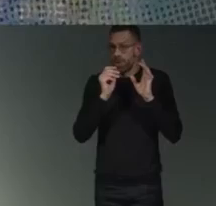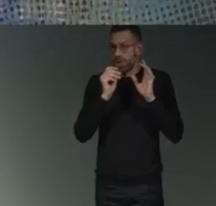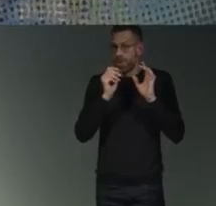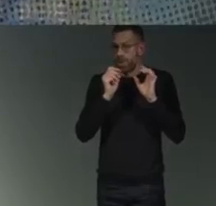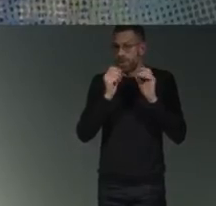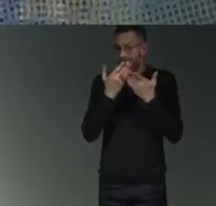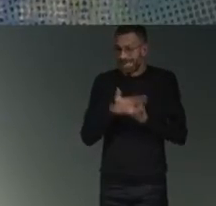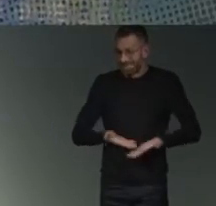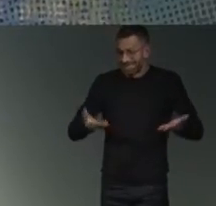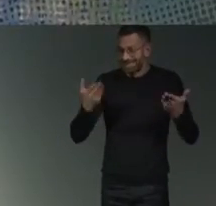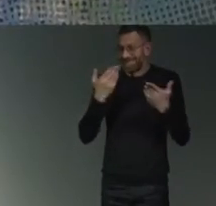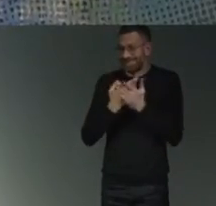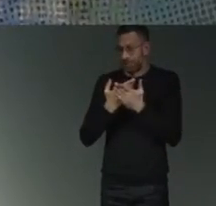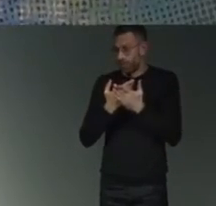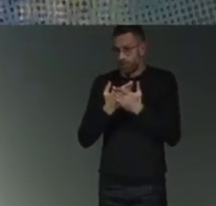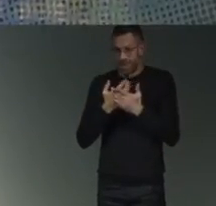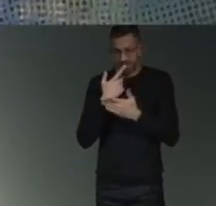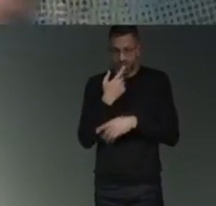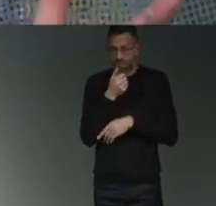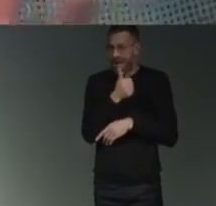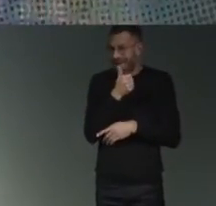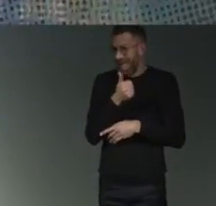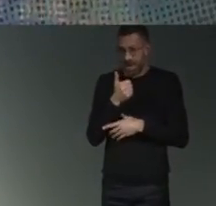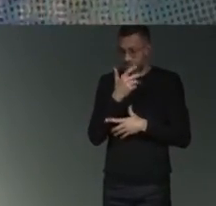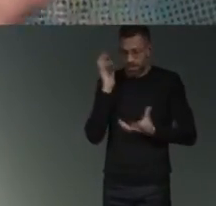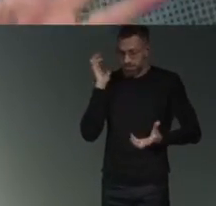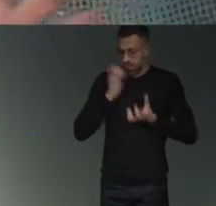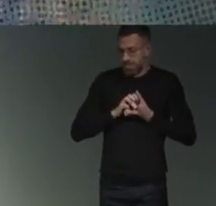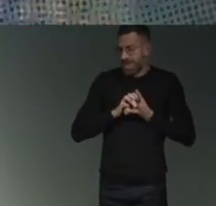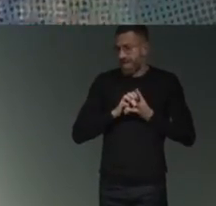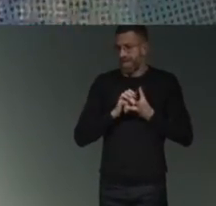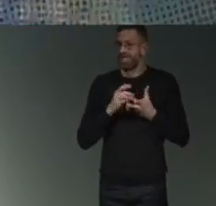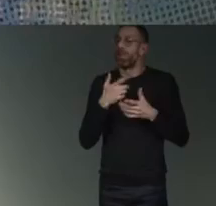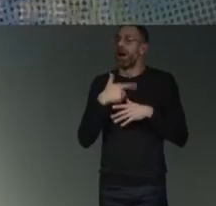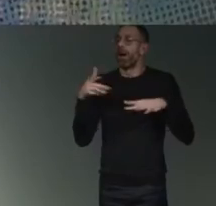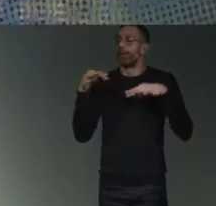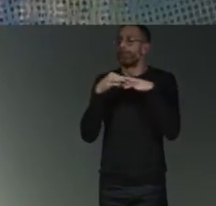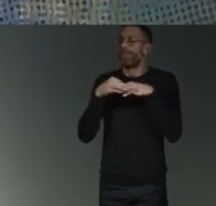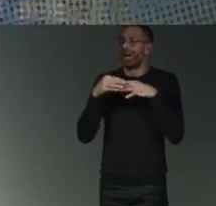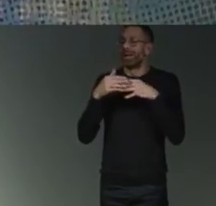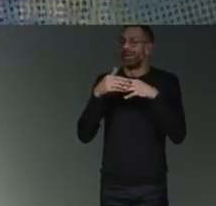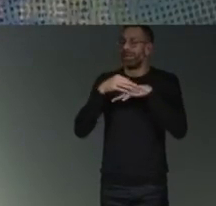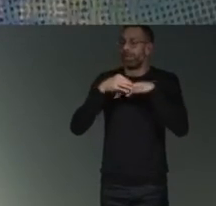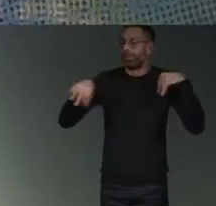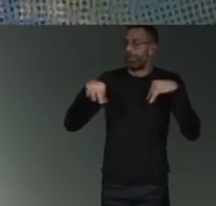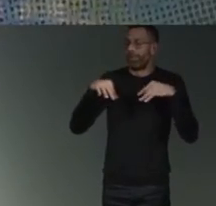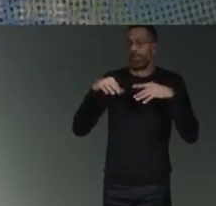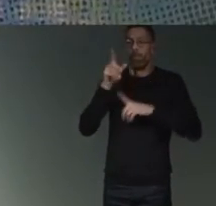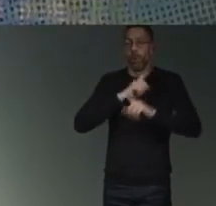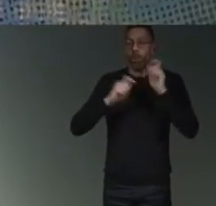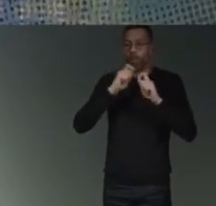la situation dans laquelle elle s'est elle-même piégée en quittant momentanément son mari pour s'installer dans un petit